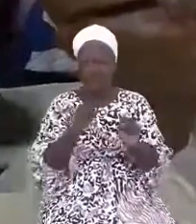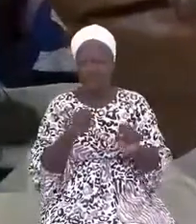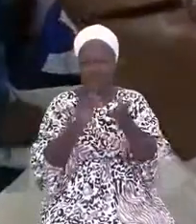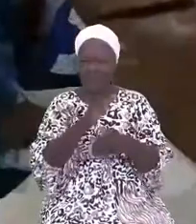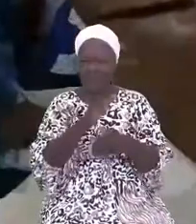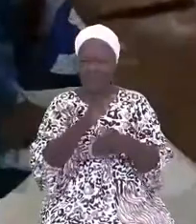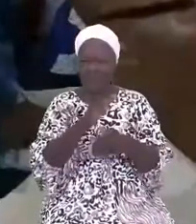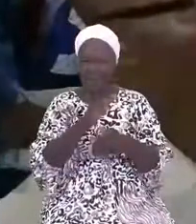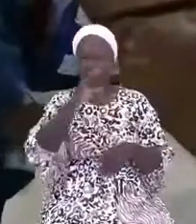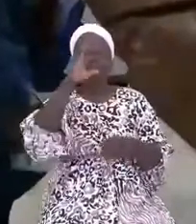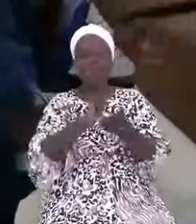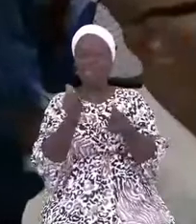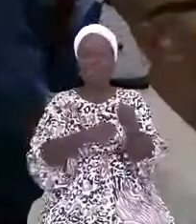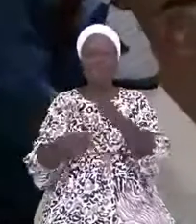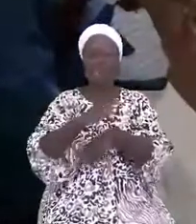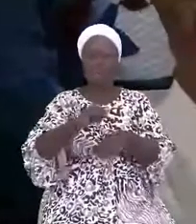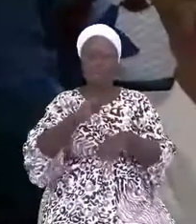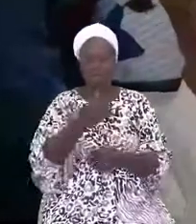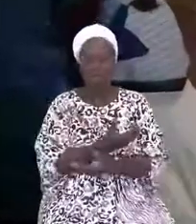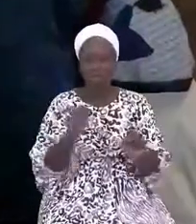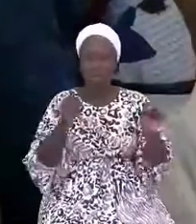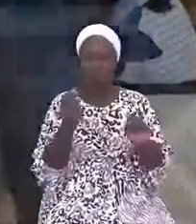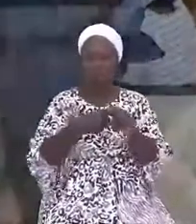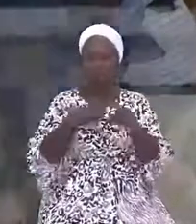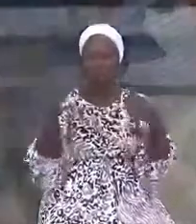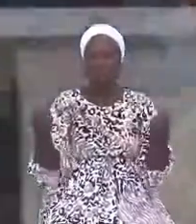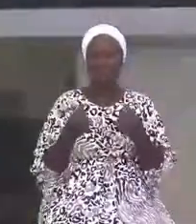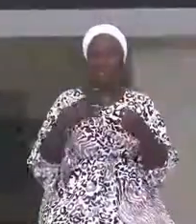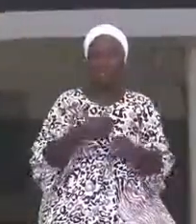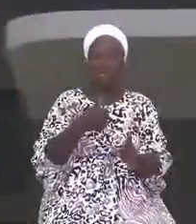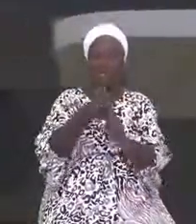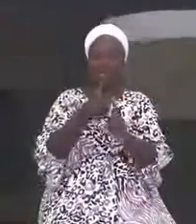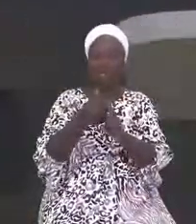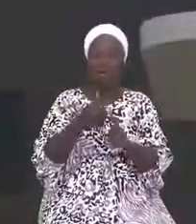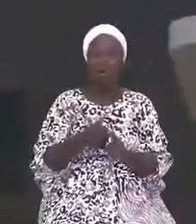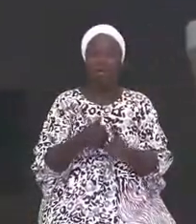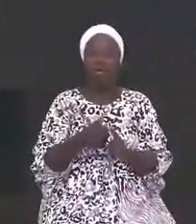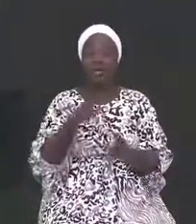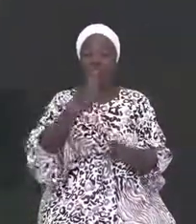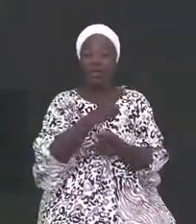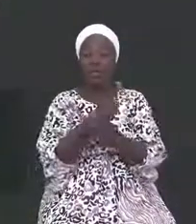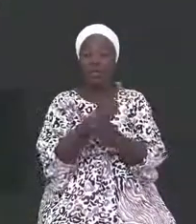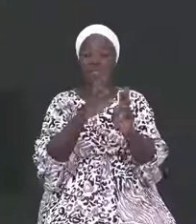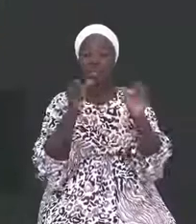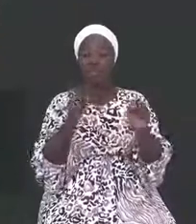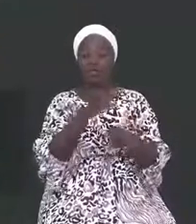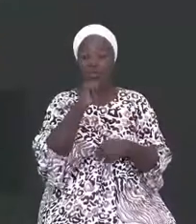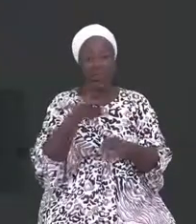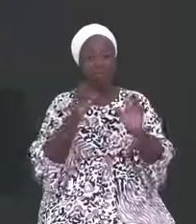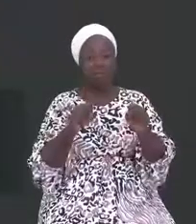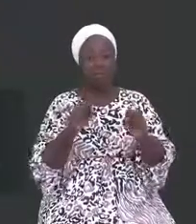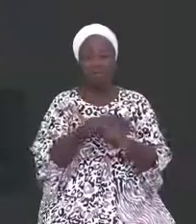pas sauvés. La rédemption de soi est impossible. Et la justice de soi